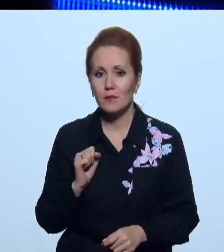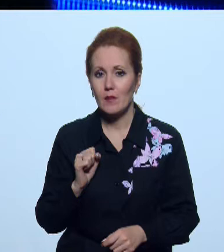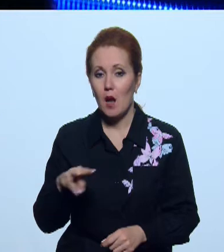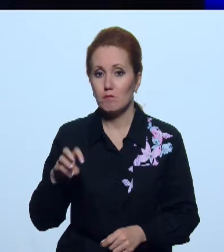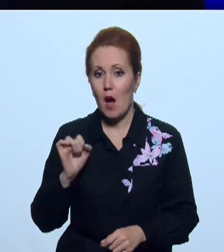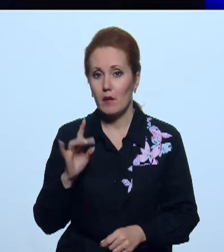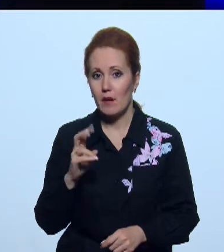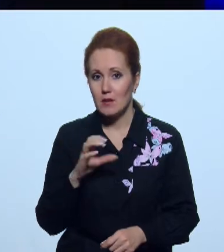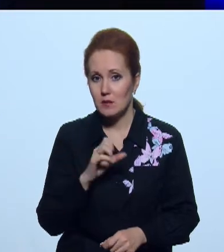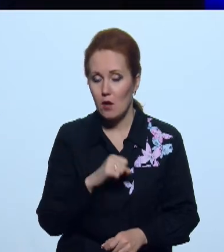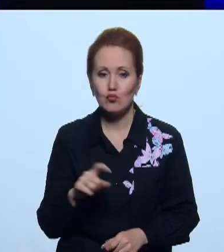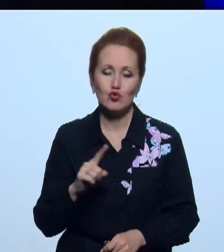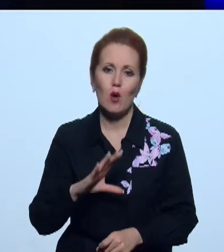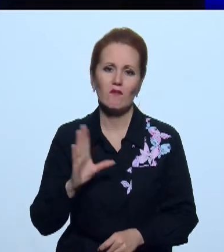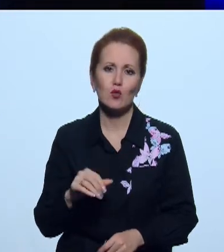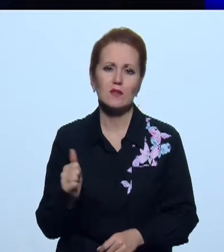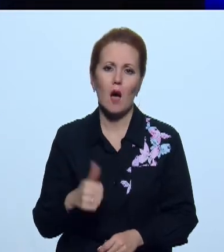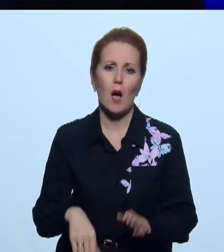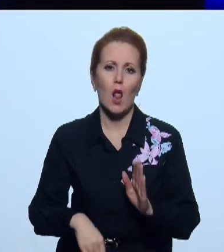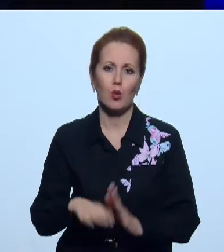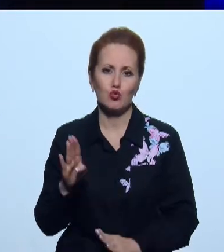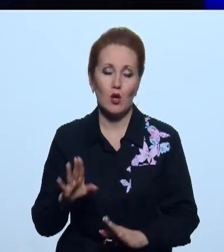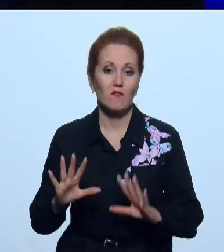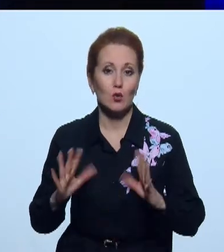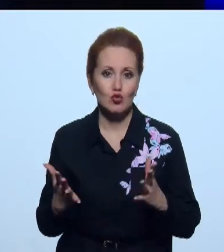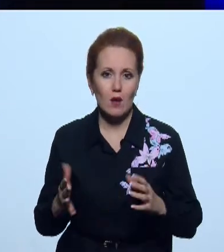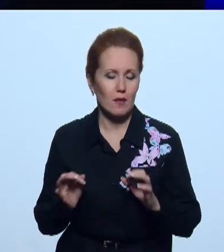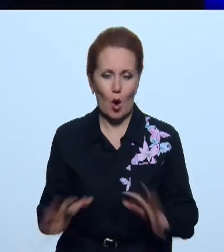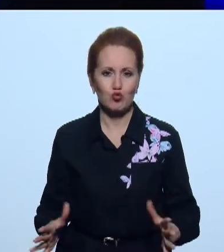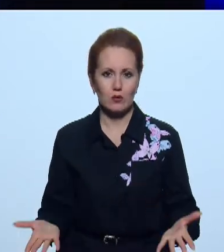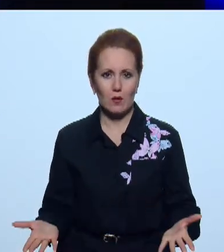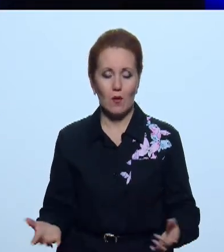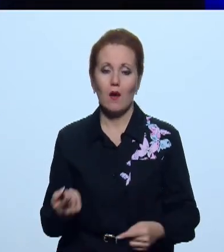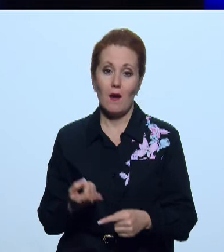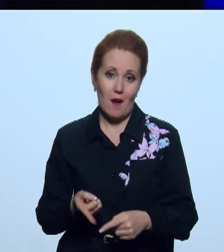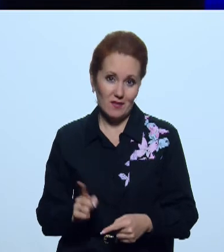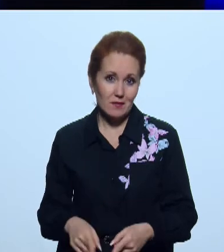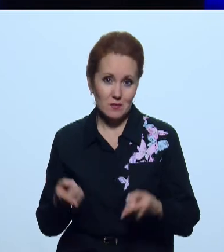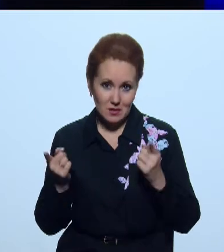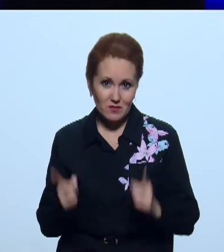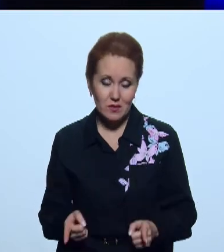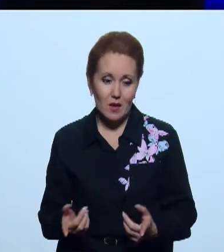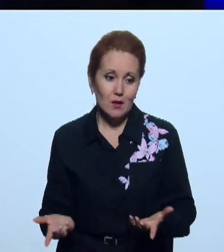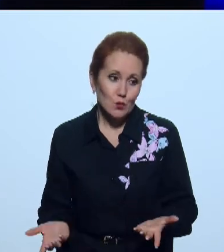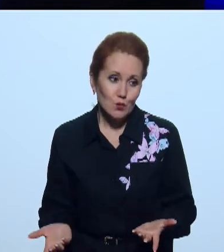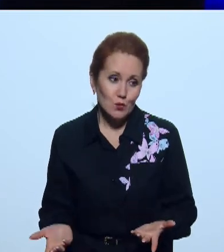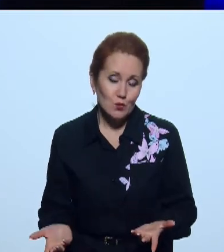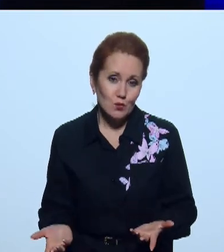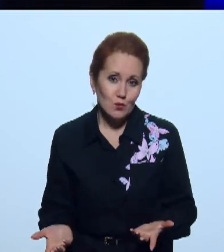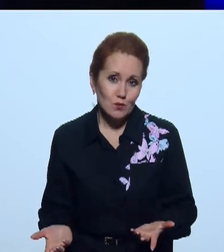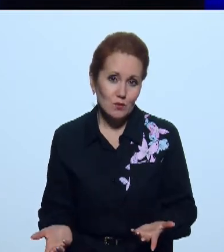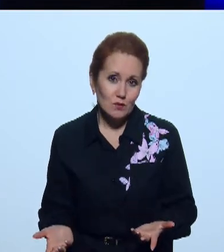Маркеса, что все самое лучшее в жизни случается неожиданно. Это действительно, ну, я не знаю,